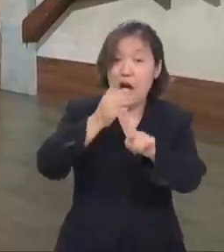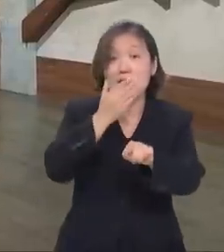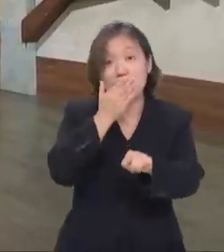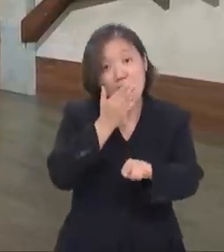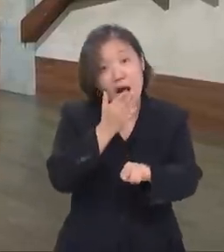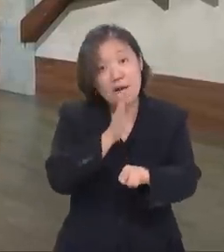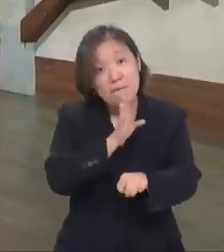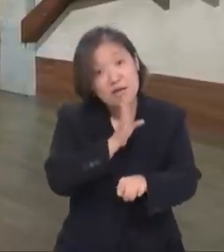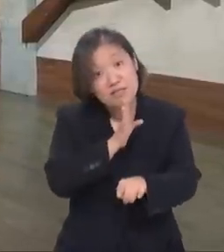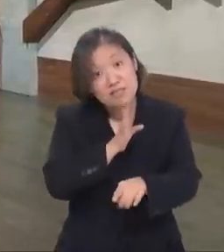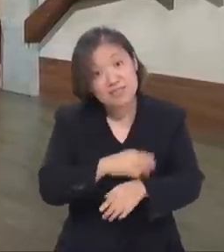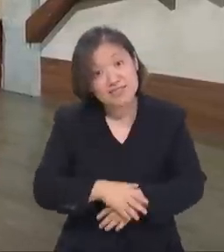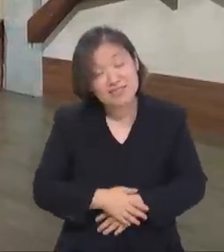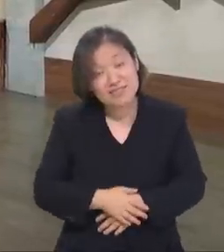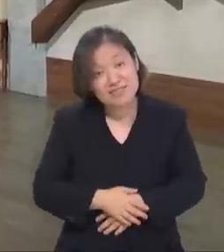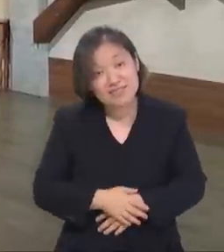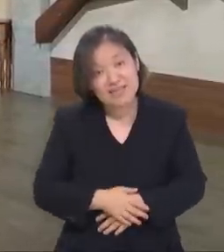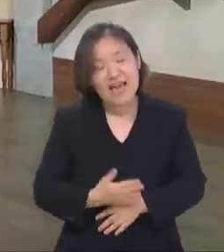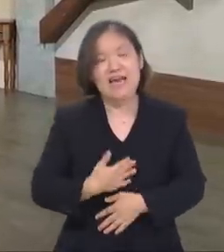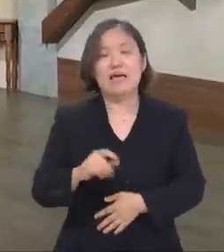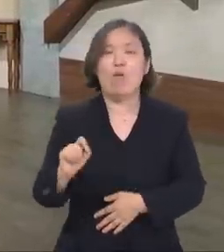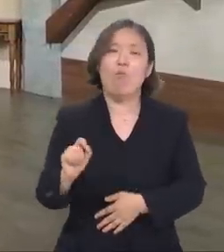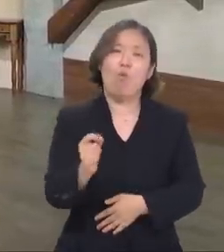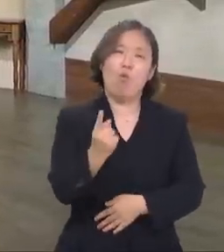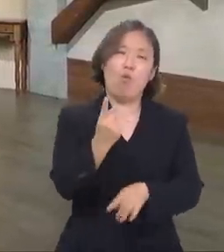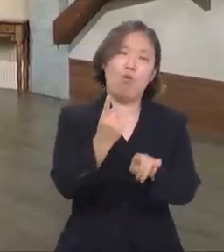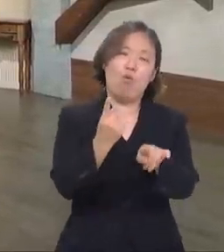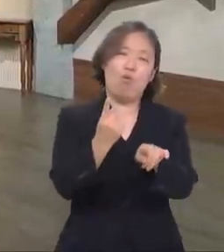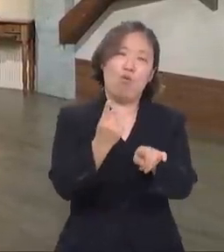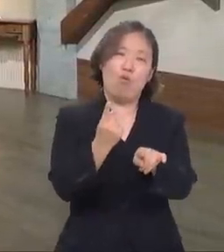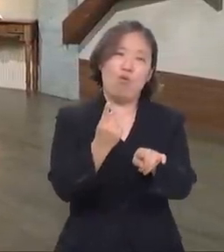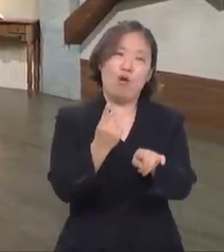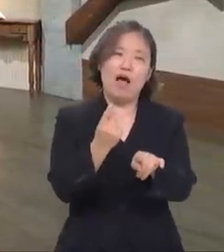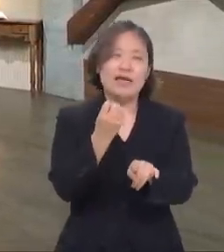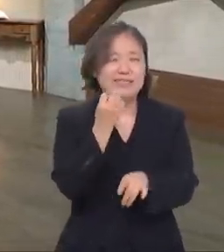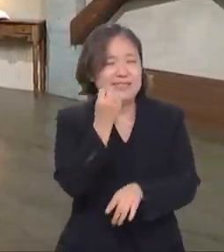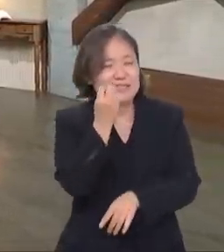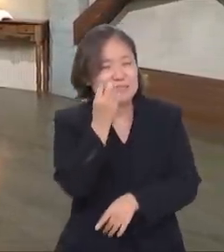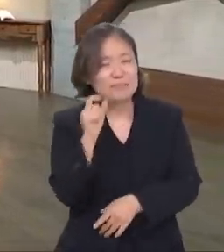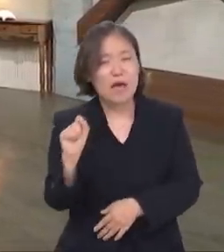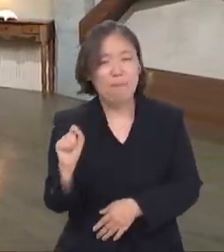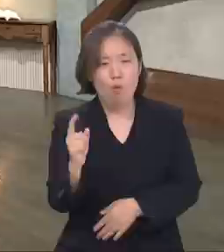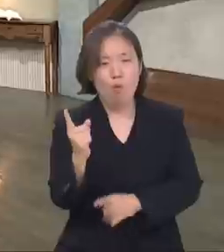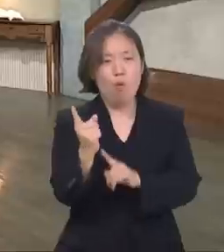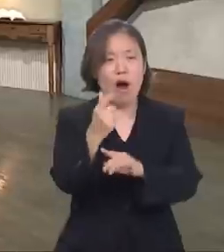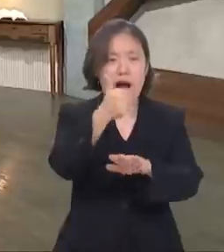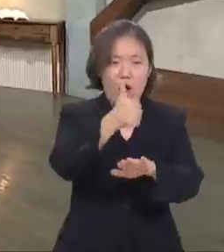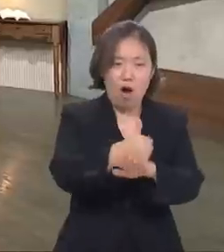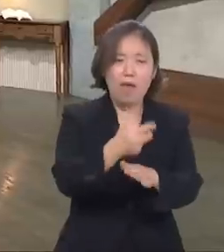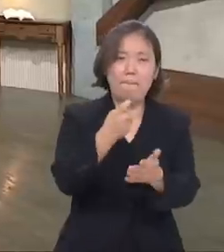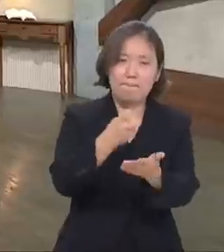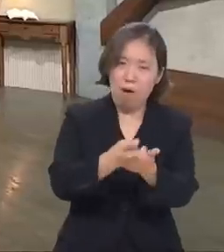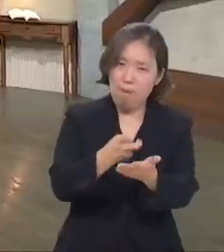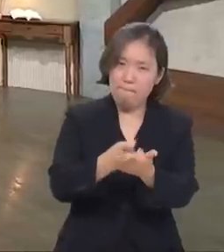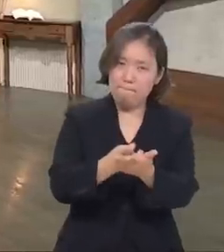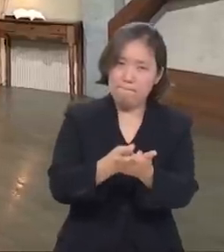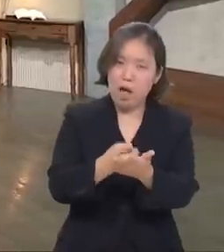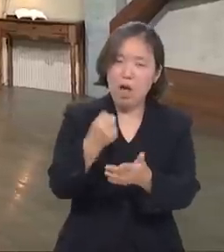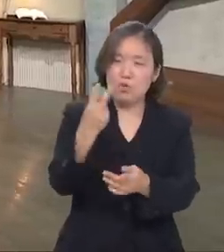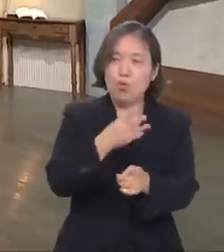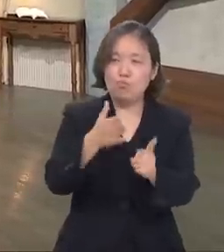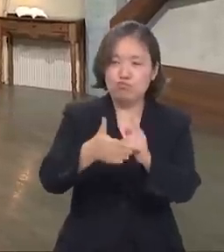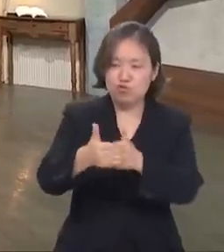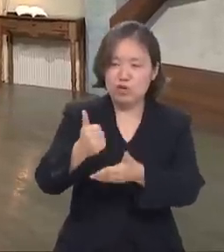이 미묘한 인연법의 원리와 불보살님의 가피와 공덕을 우리가